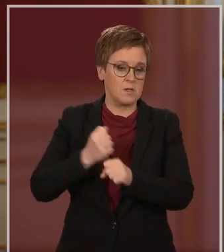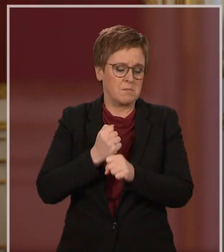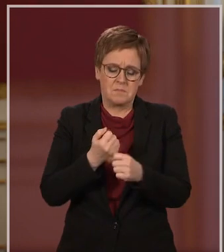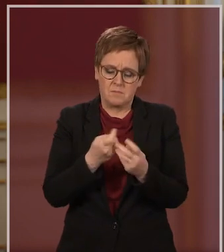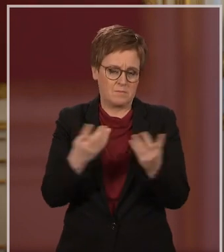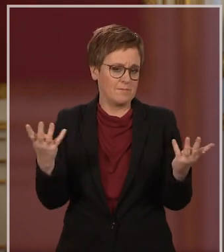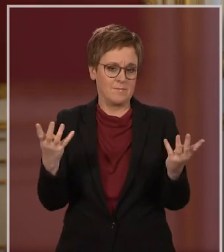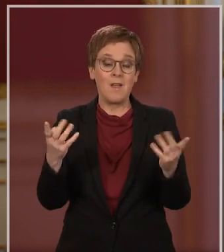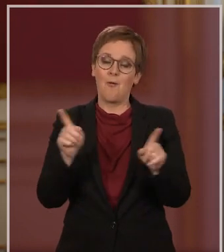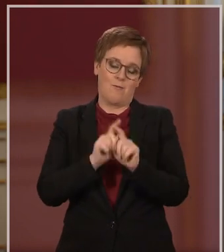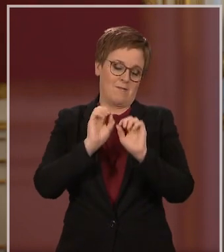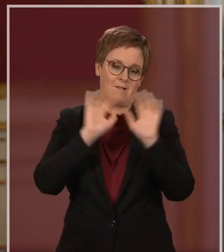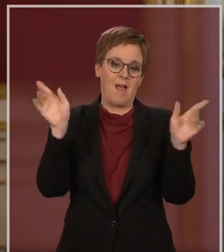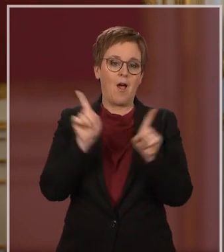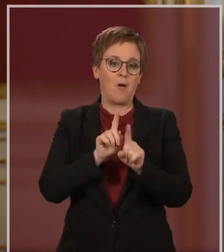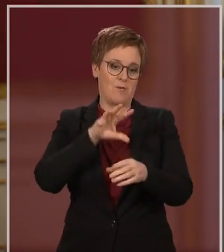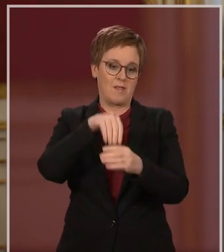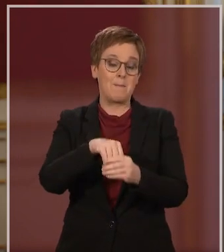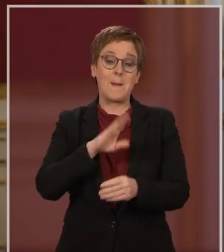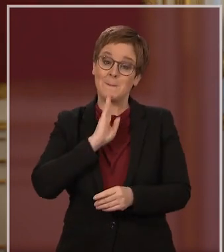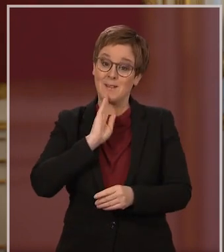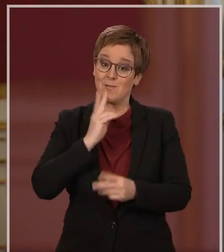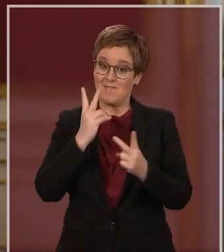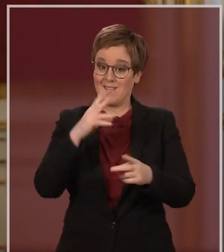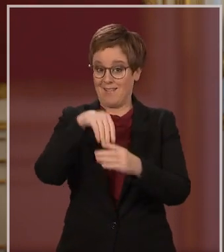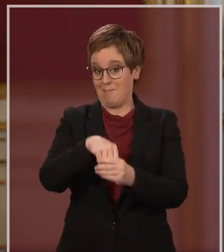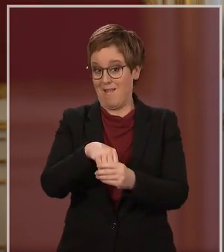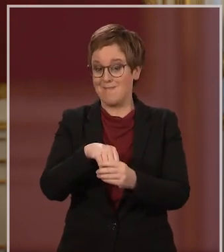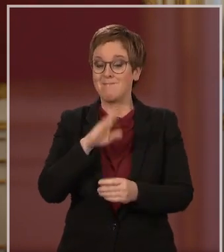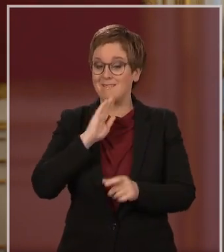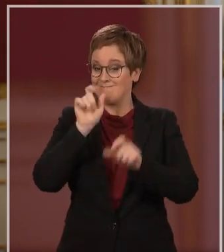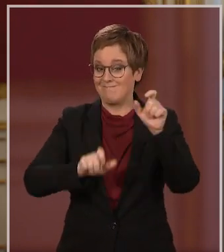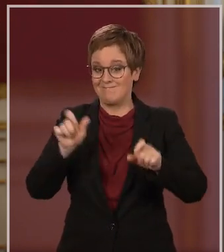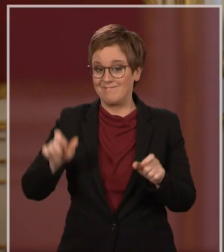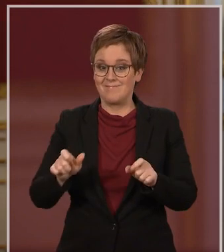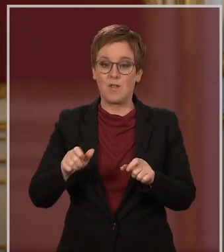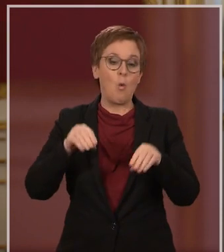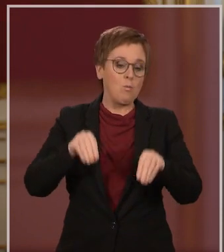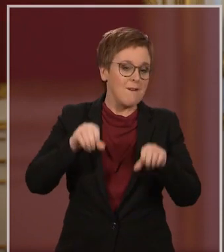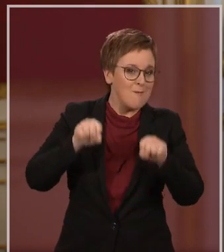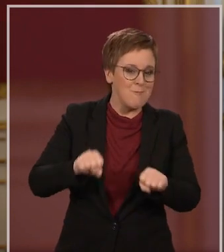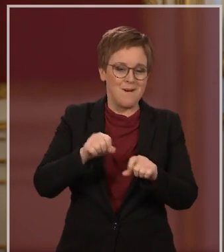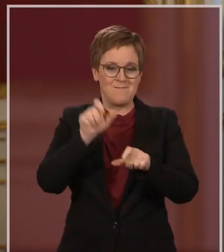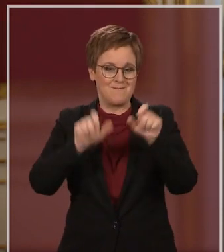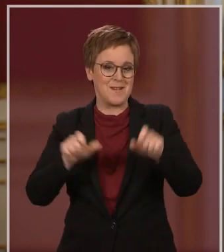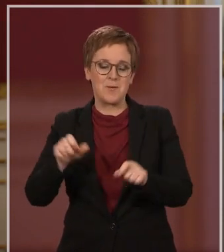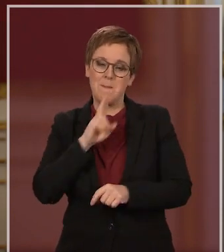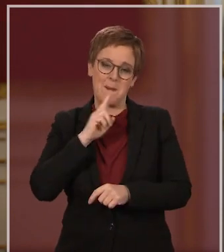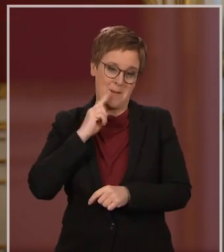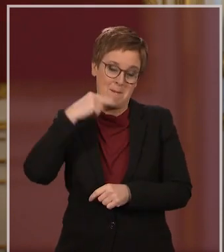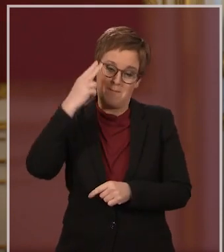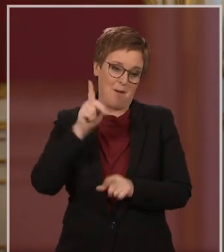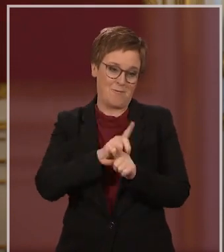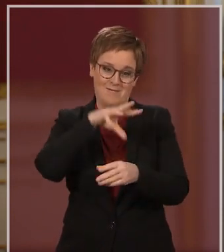Bundesheer und natürlich der Beitrag der Pensionistinnen und Pensionisten, der Opas und Omas,